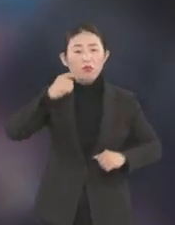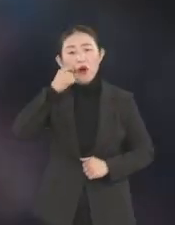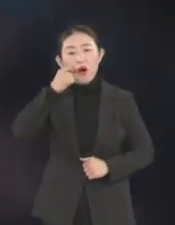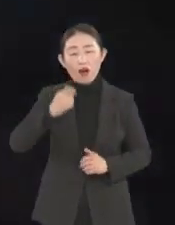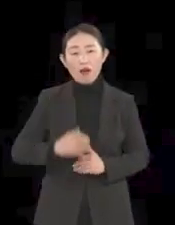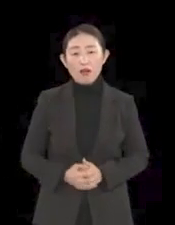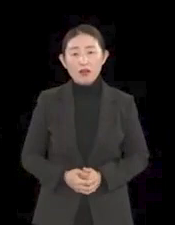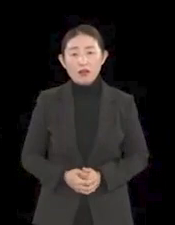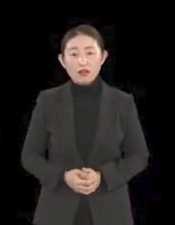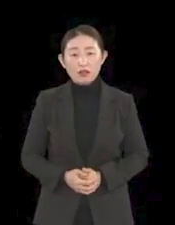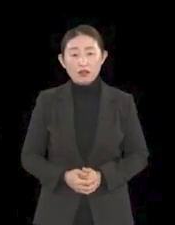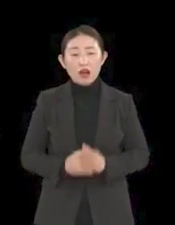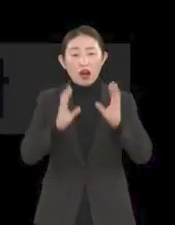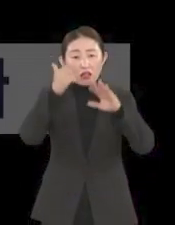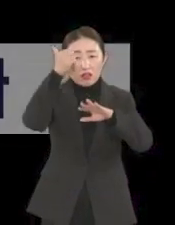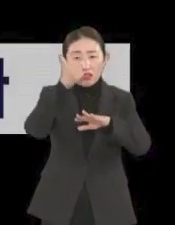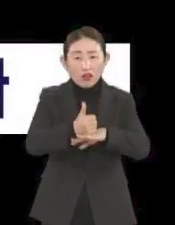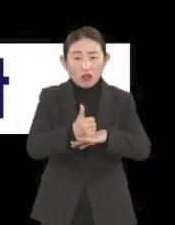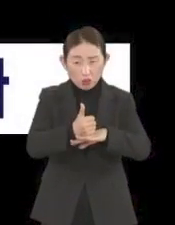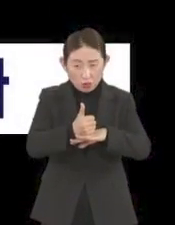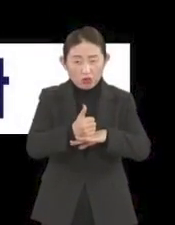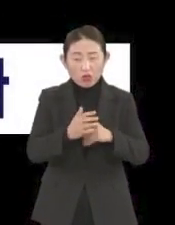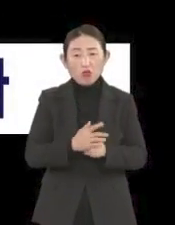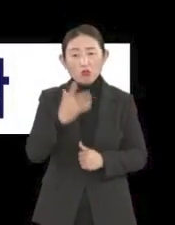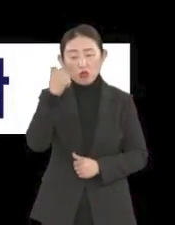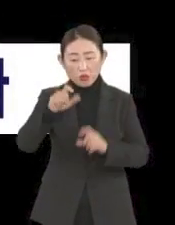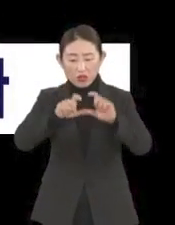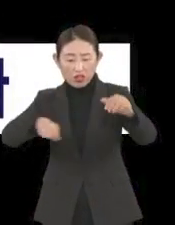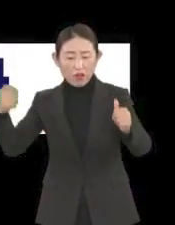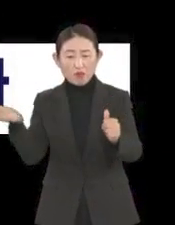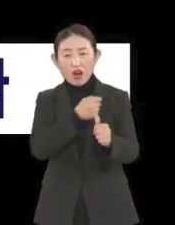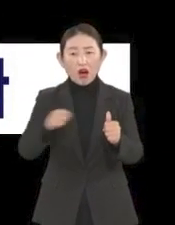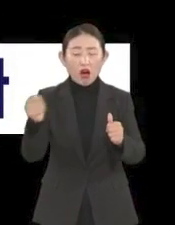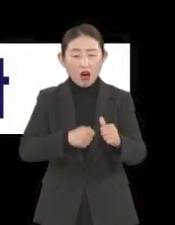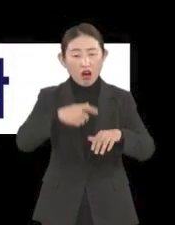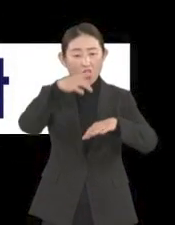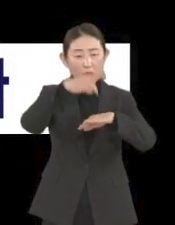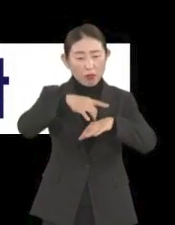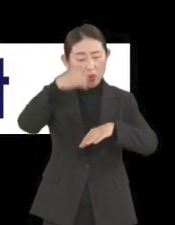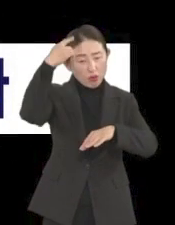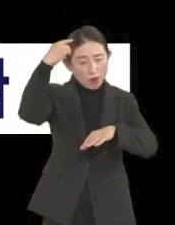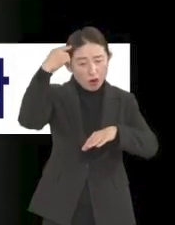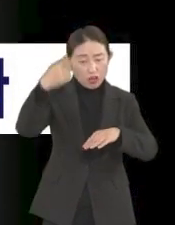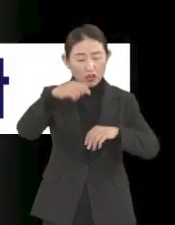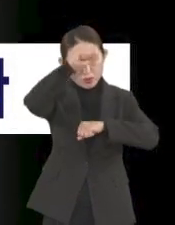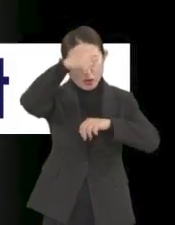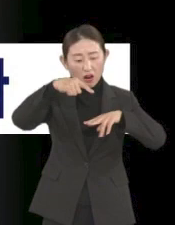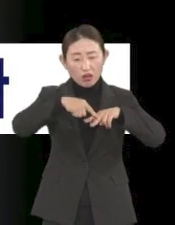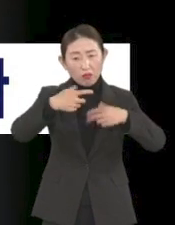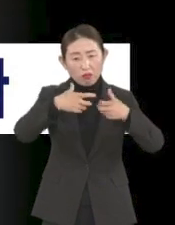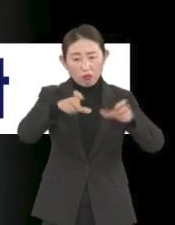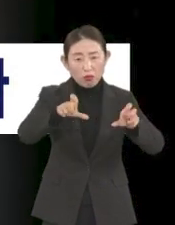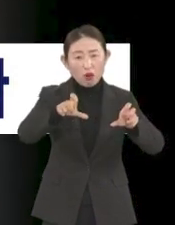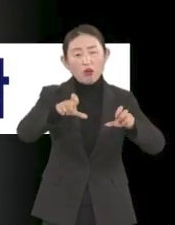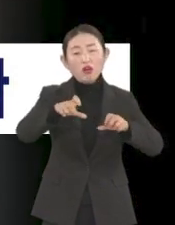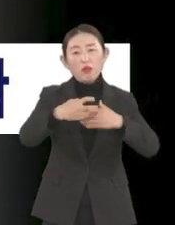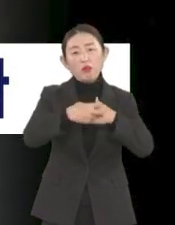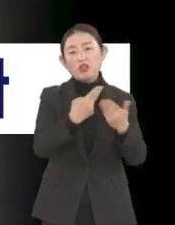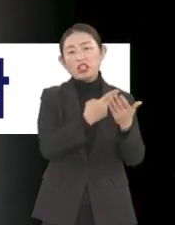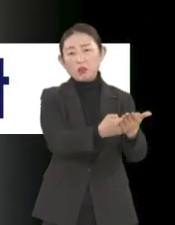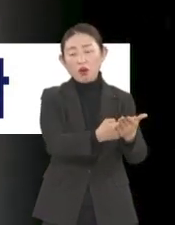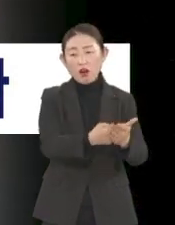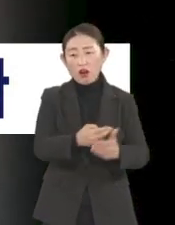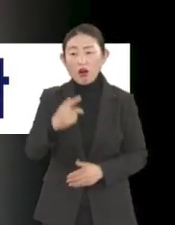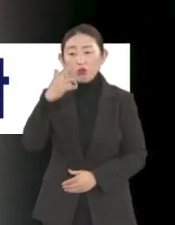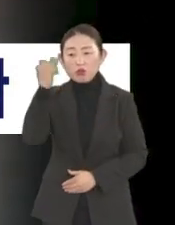않았습니다. 아이들은 결국 사건 당일 부모가 휘두른 둔기에 골절상을 입고 병원으로 옮겨지고 부모가